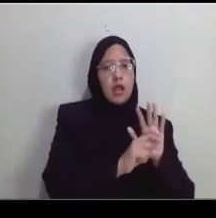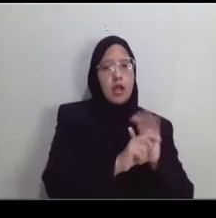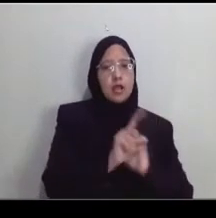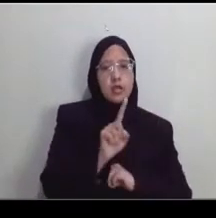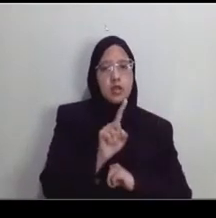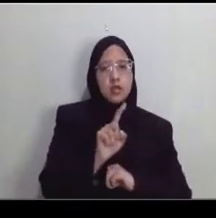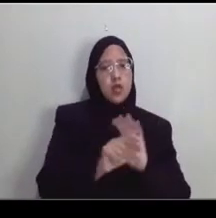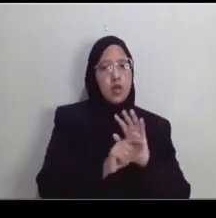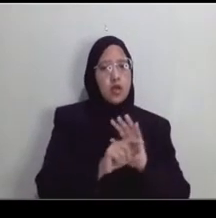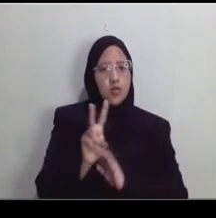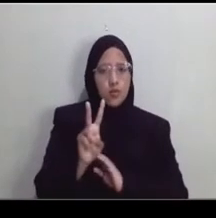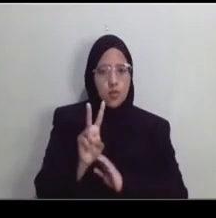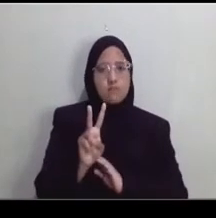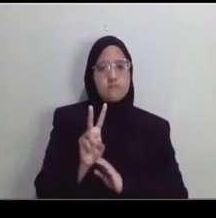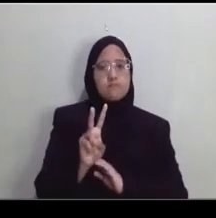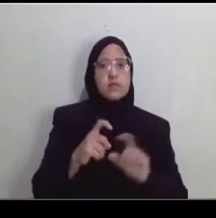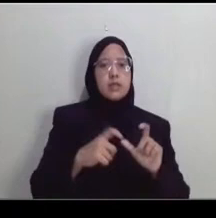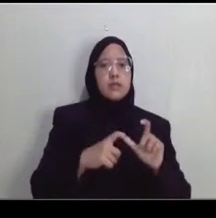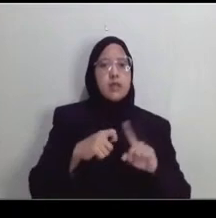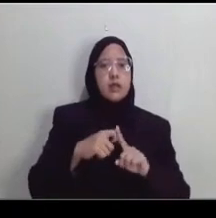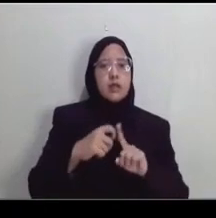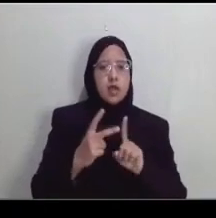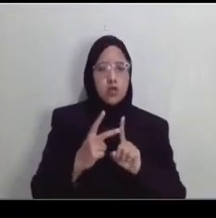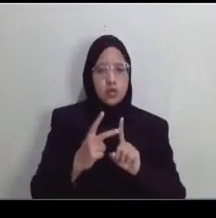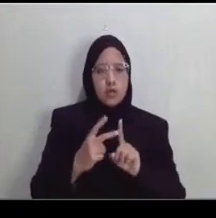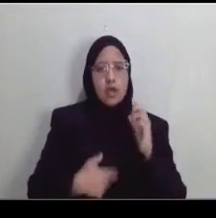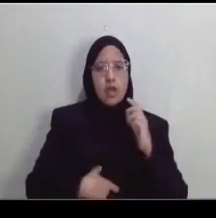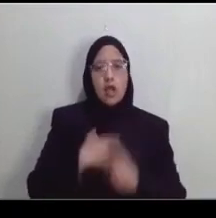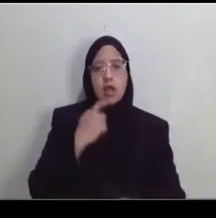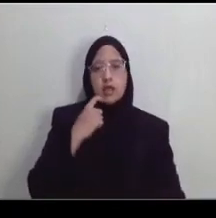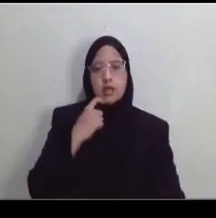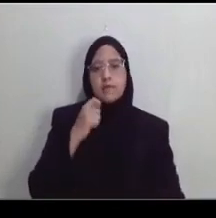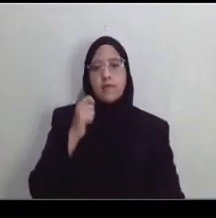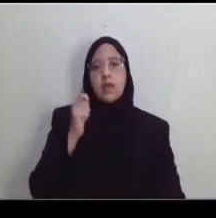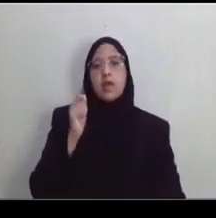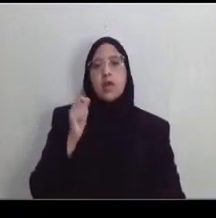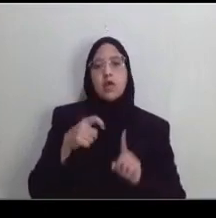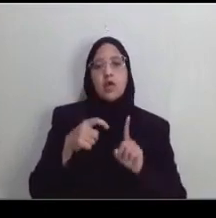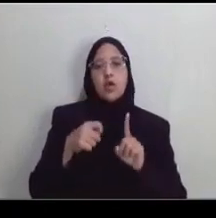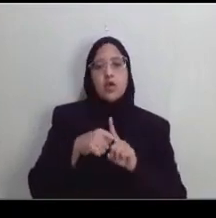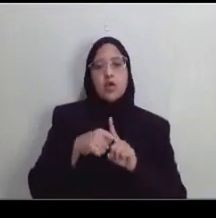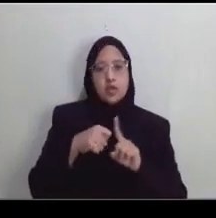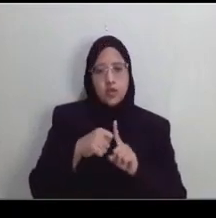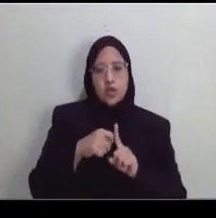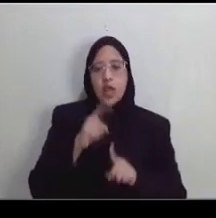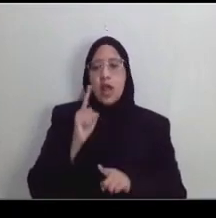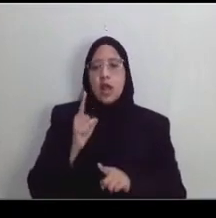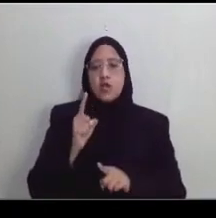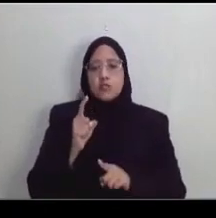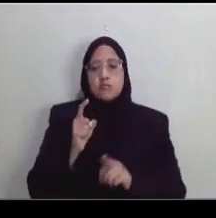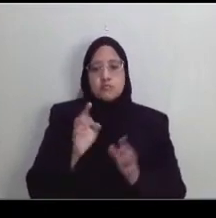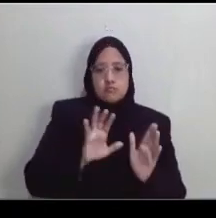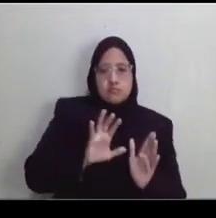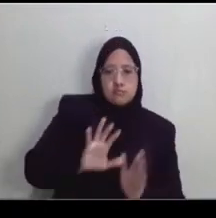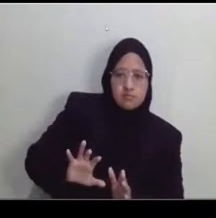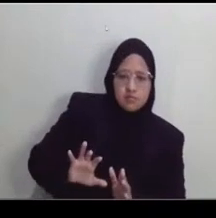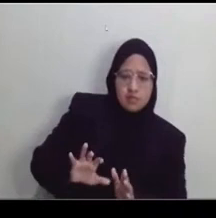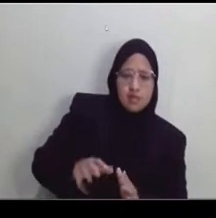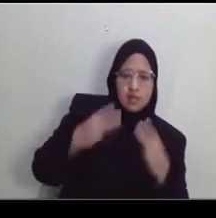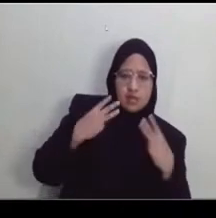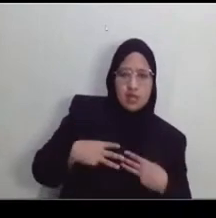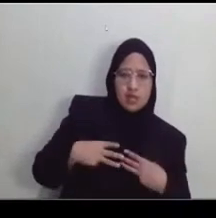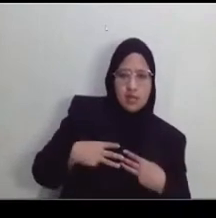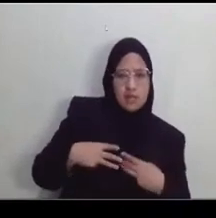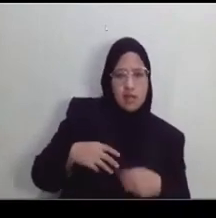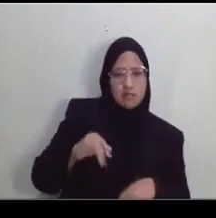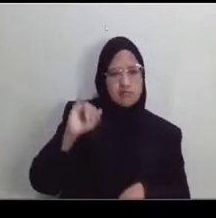utama yaitu hakim konstitusi harus menghindari perilaku dan Citra yang tidak pantas dalam